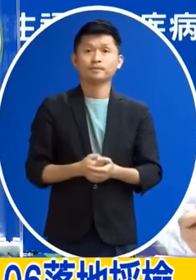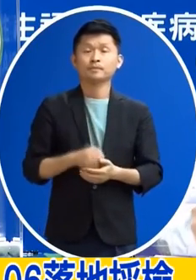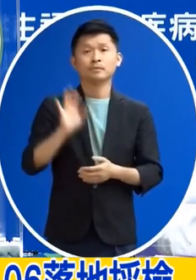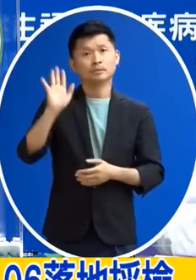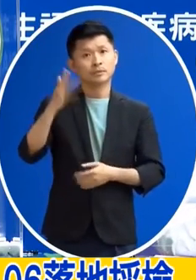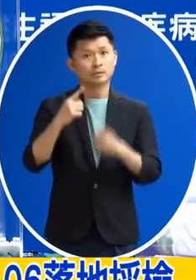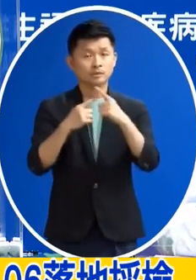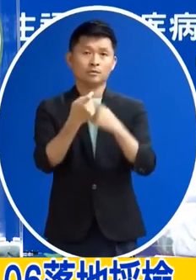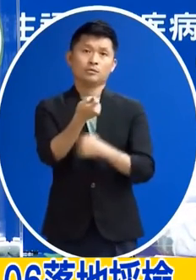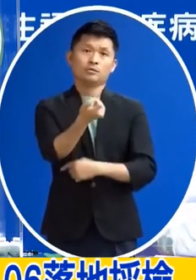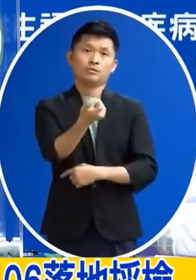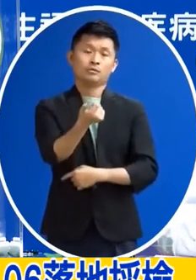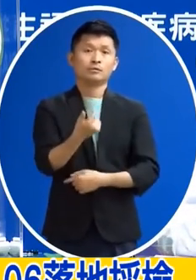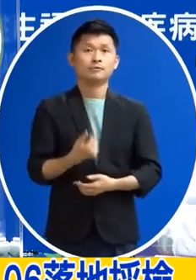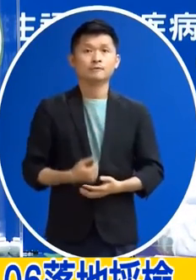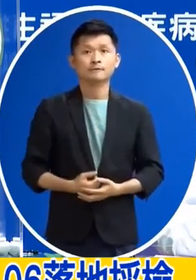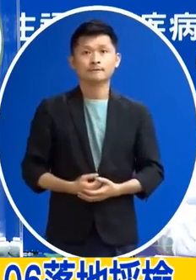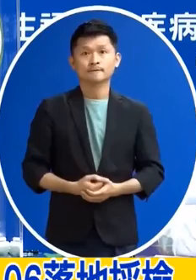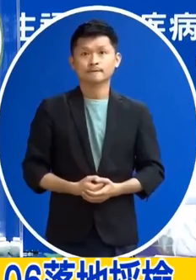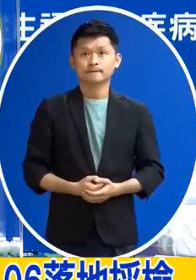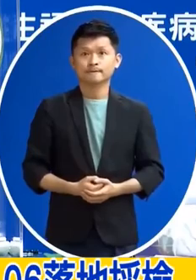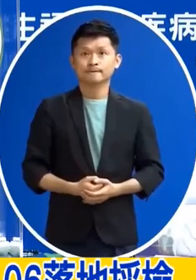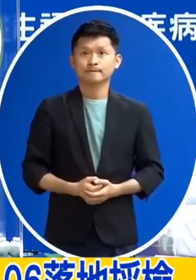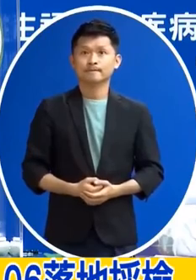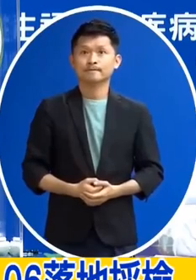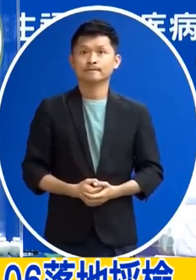人少哈，